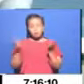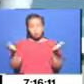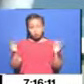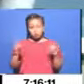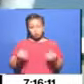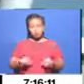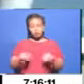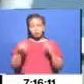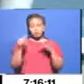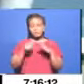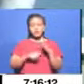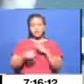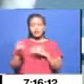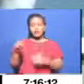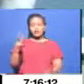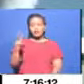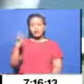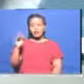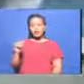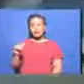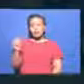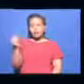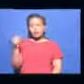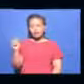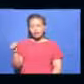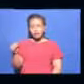ya NYS.